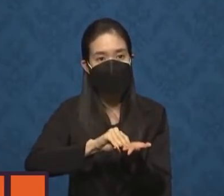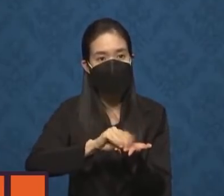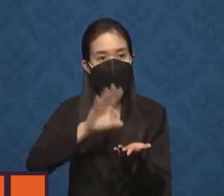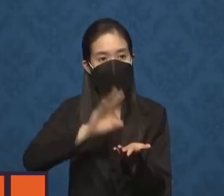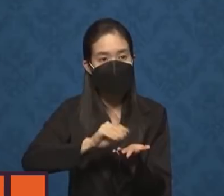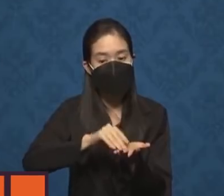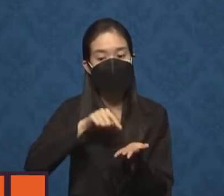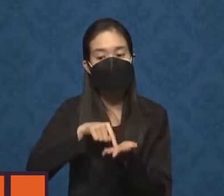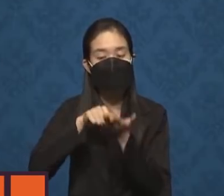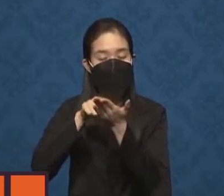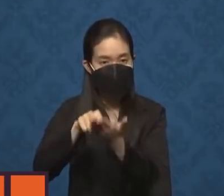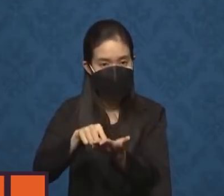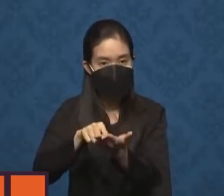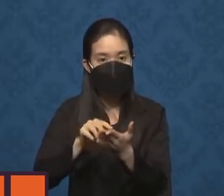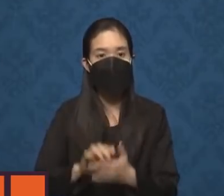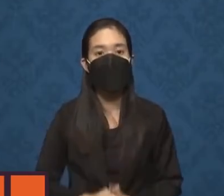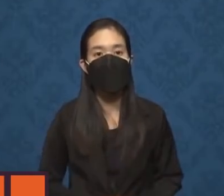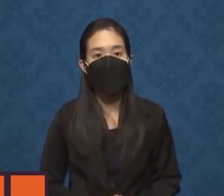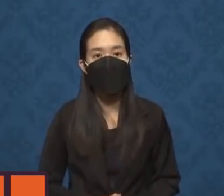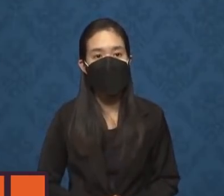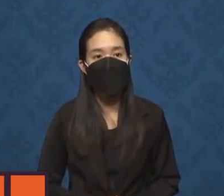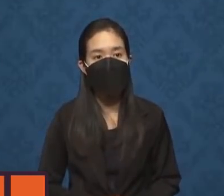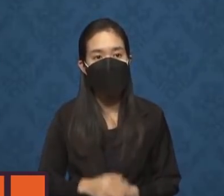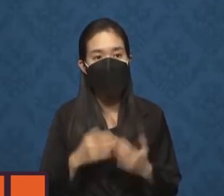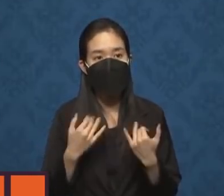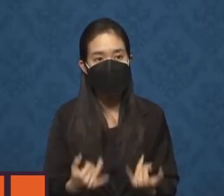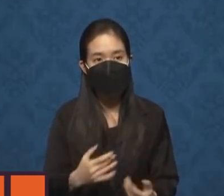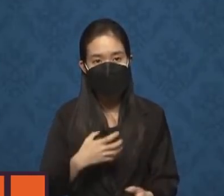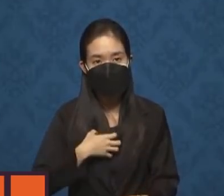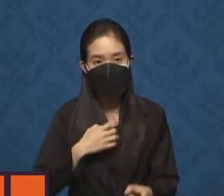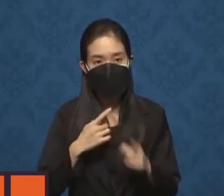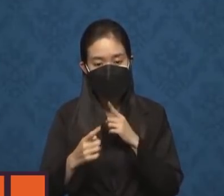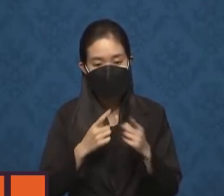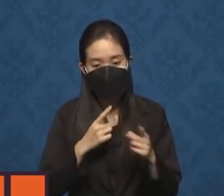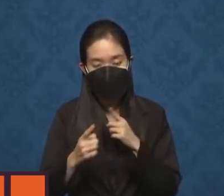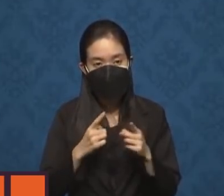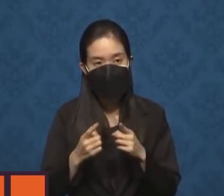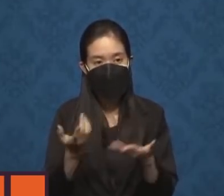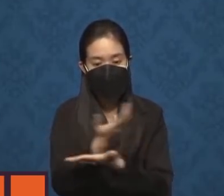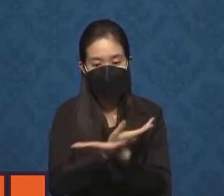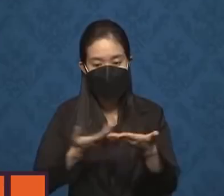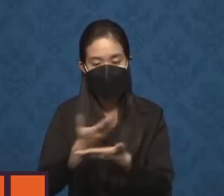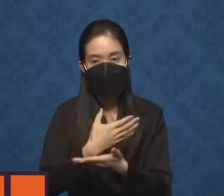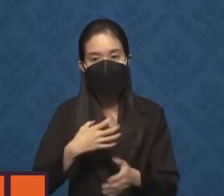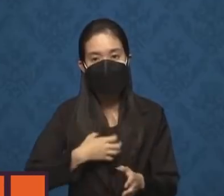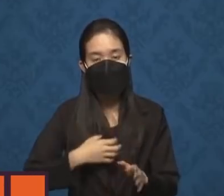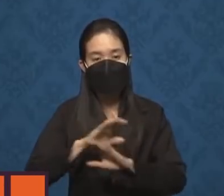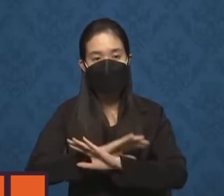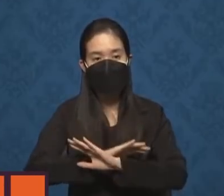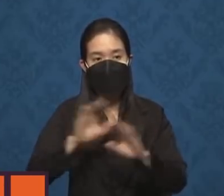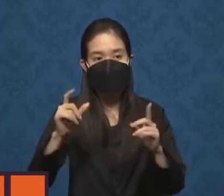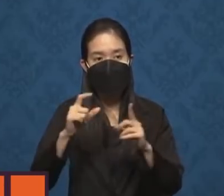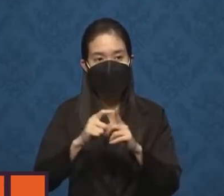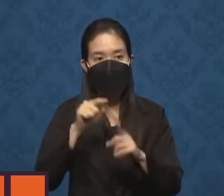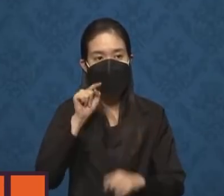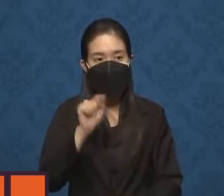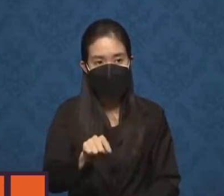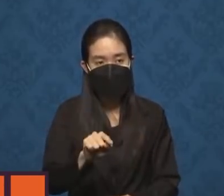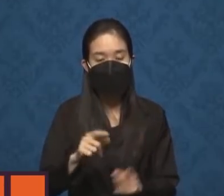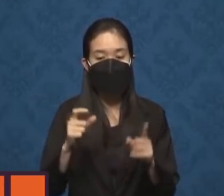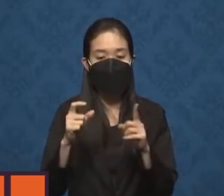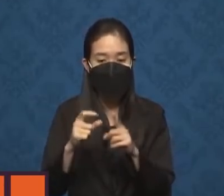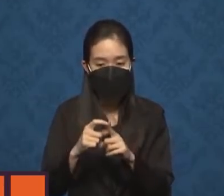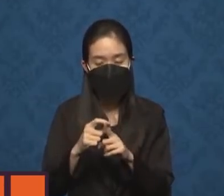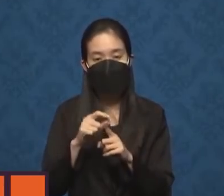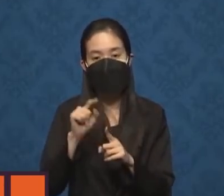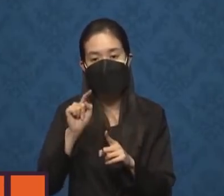เข้าชื่อเสนอเข้ามาค่ะและอภิปรายสนับสนุนร่างพระราชบัญญัติยกเลิกประกาศคณะรักษาความสงบแห่งชาติและคำ